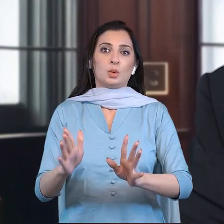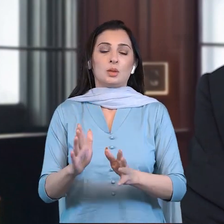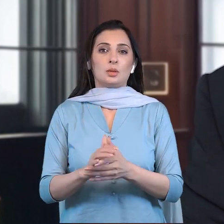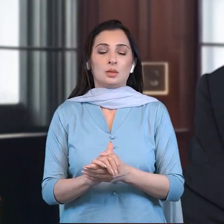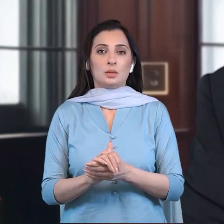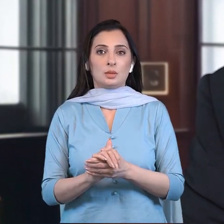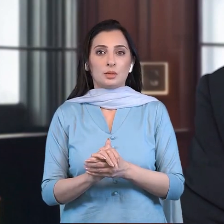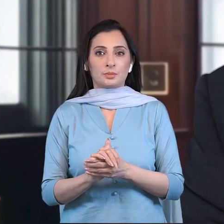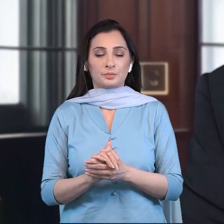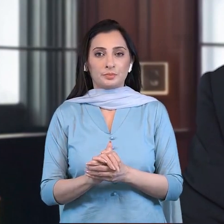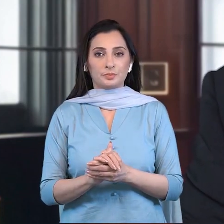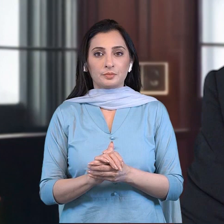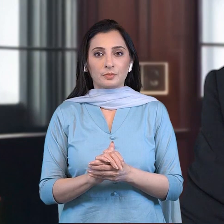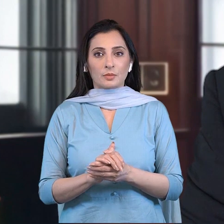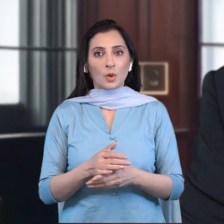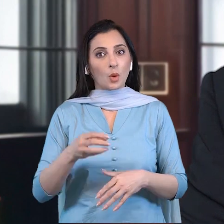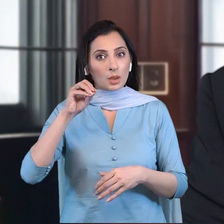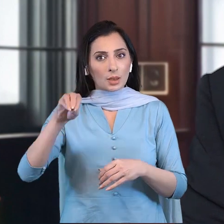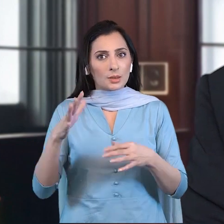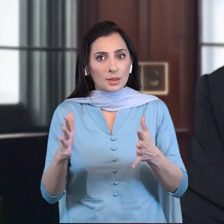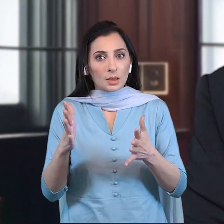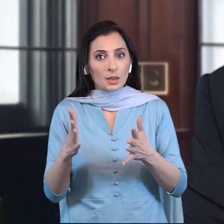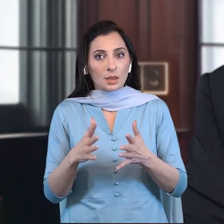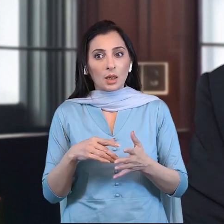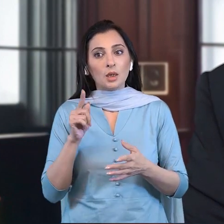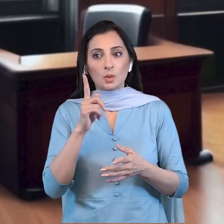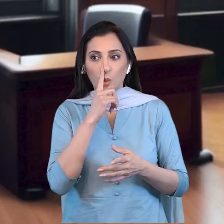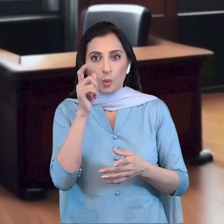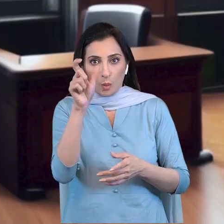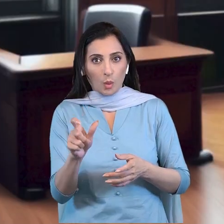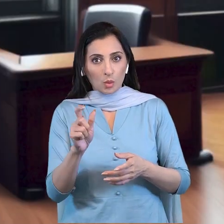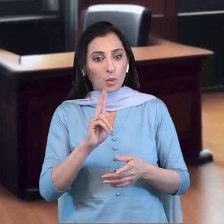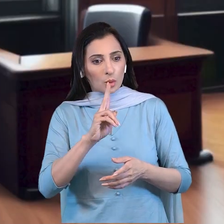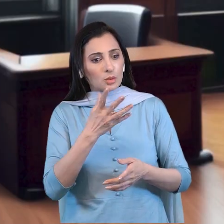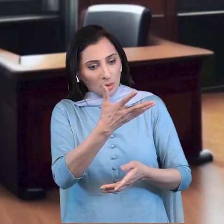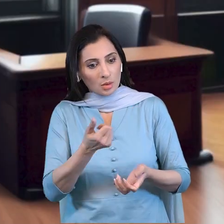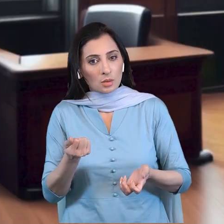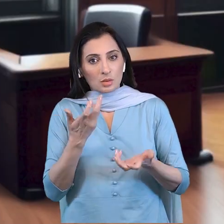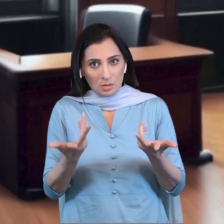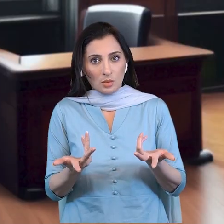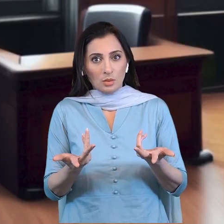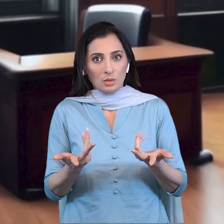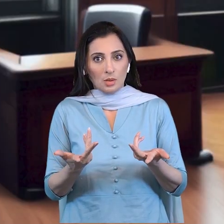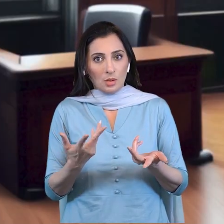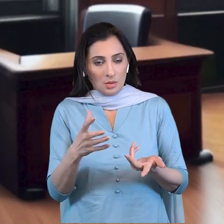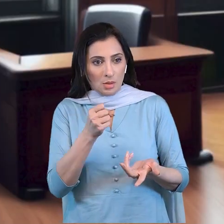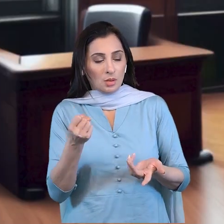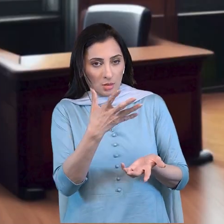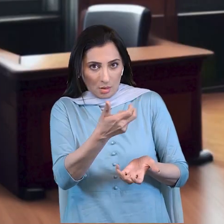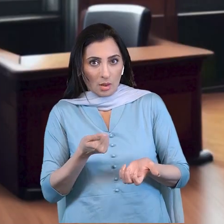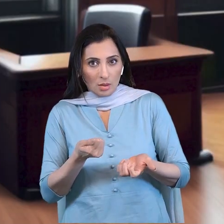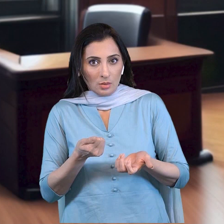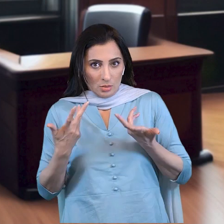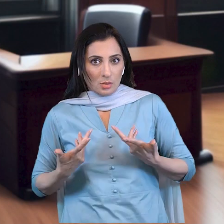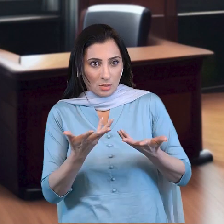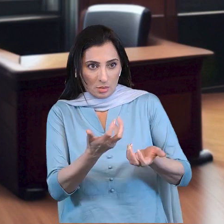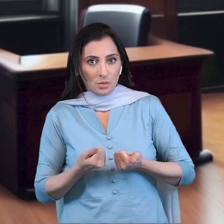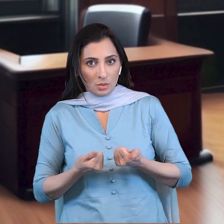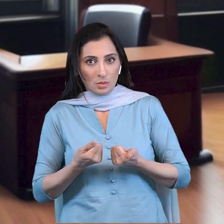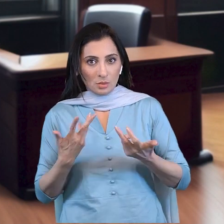کلازز ہیں جو کہ ہر دولہا دلہن کو دیکھنا چاہیے، پڑھنا چاہیے۔ نکاح نامہ کو سب سے پہلے آپ لوگوں کو بلینک فارم بھی پڑھ لینا